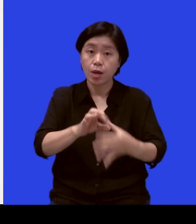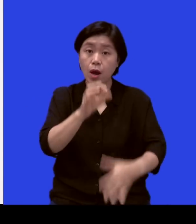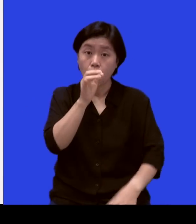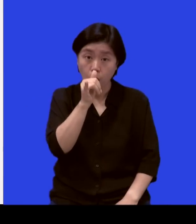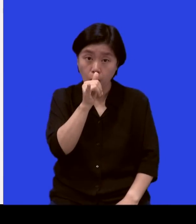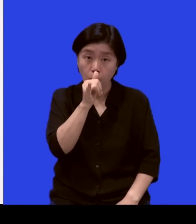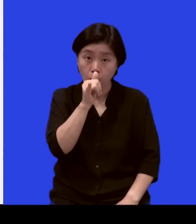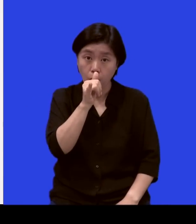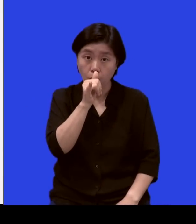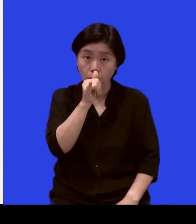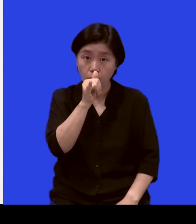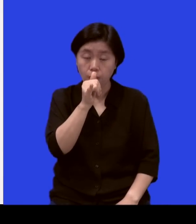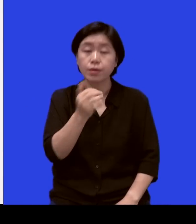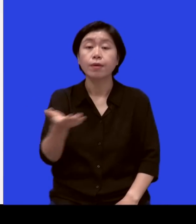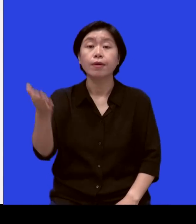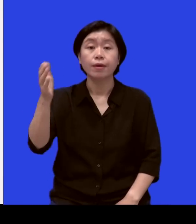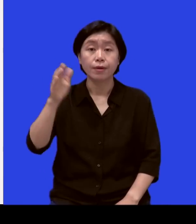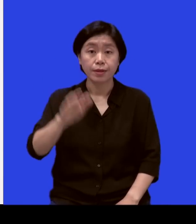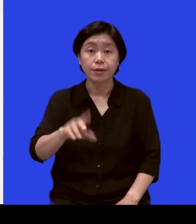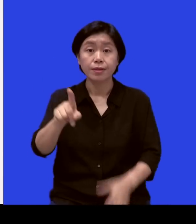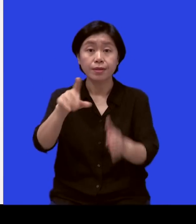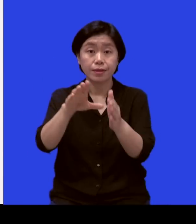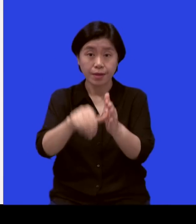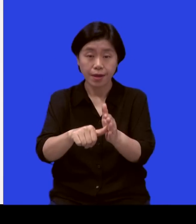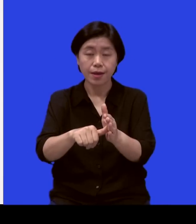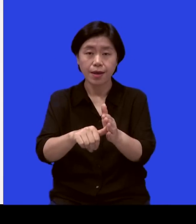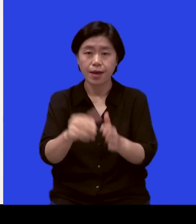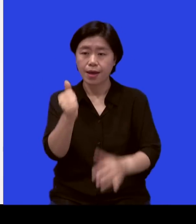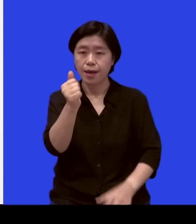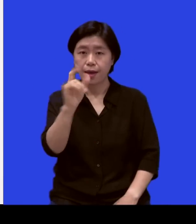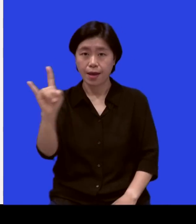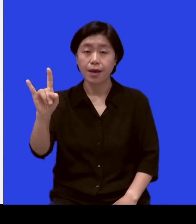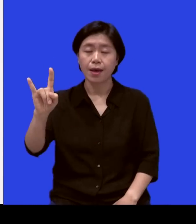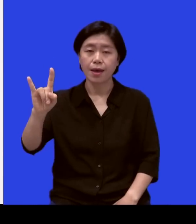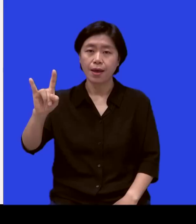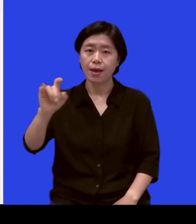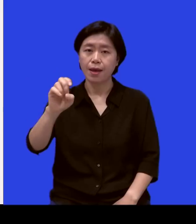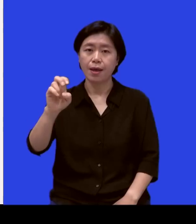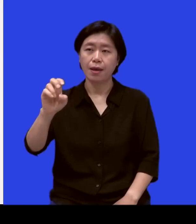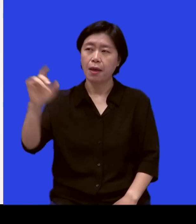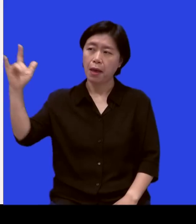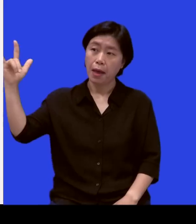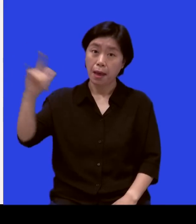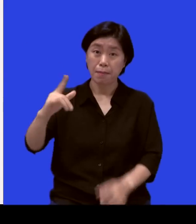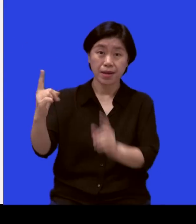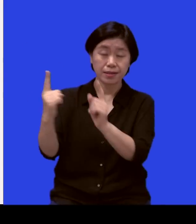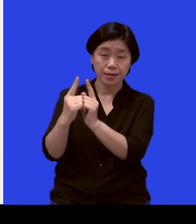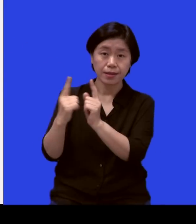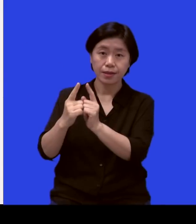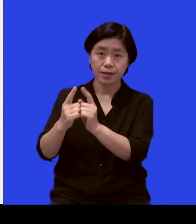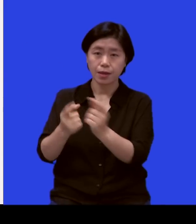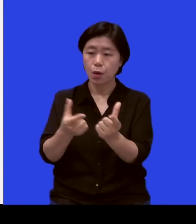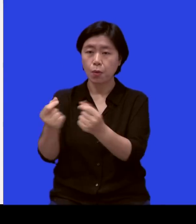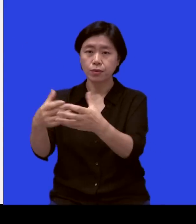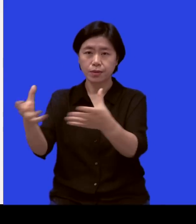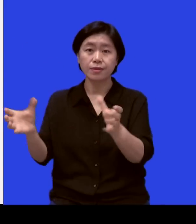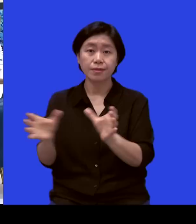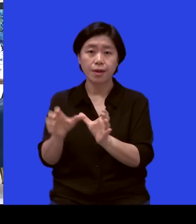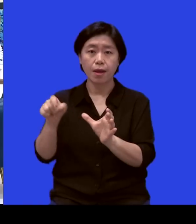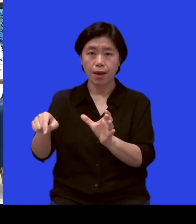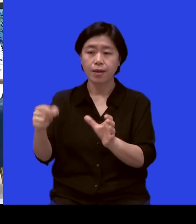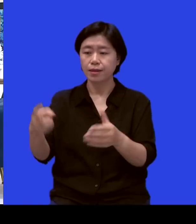있는 중에 공동체가 이제 해맞이 공동체라고 포천에 이제 그게 2년 후에 생긴